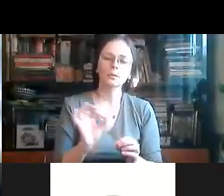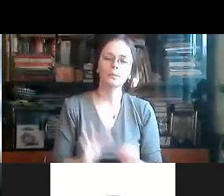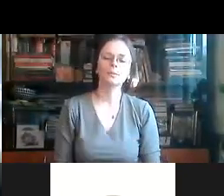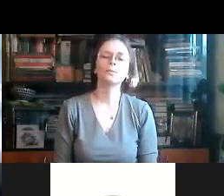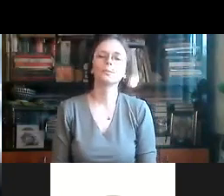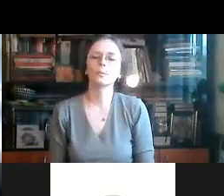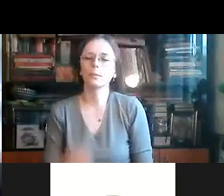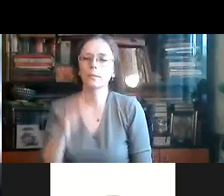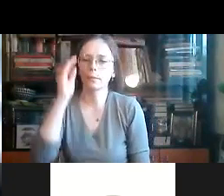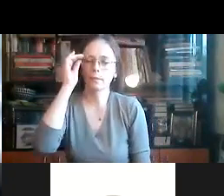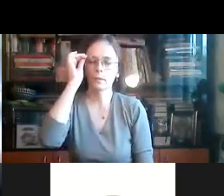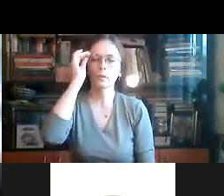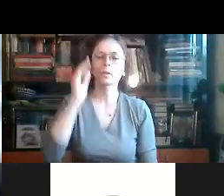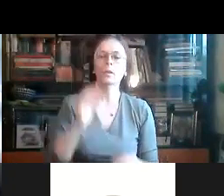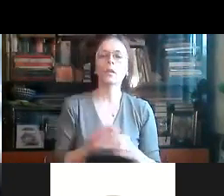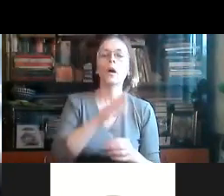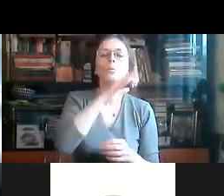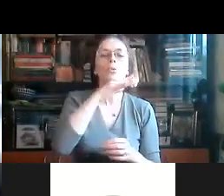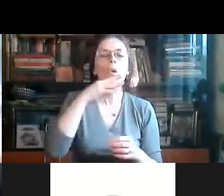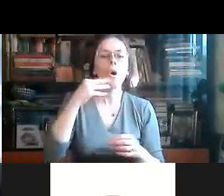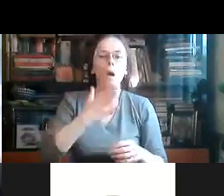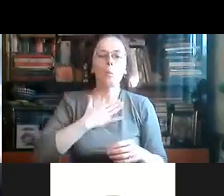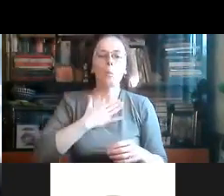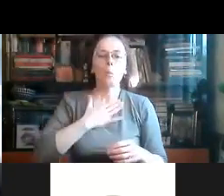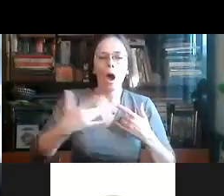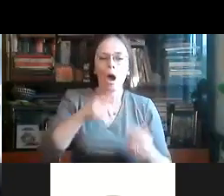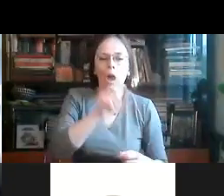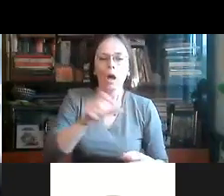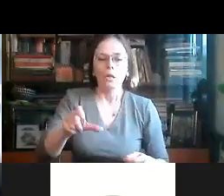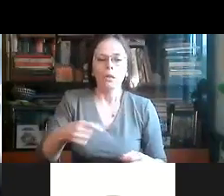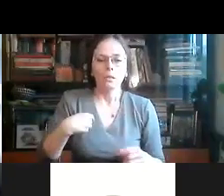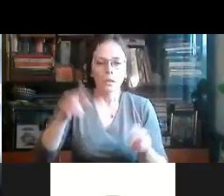не обладают даже необходимым оборудованием.